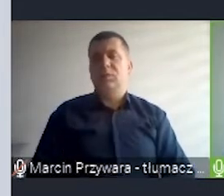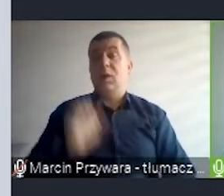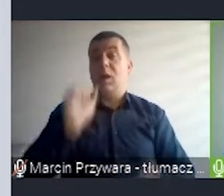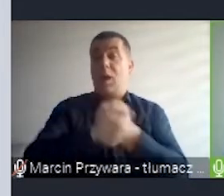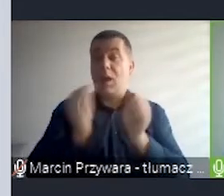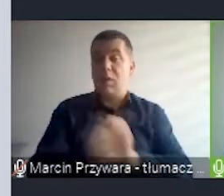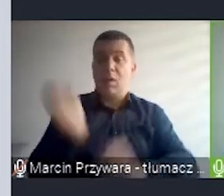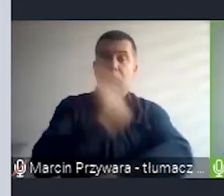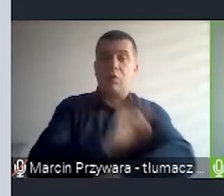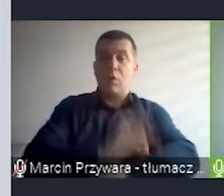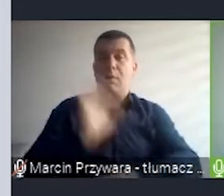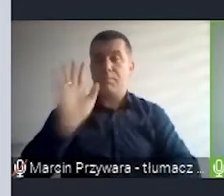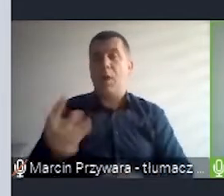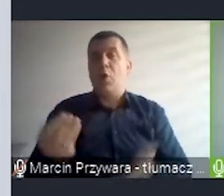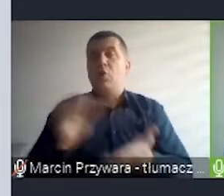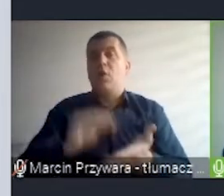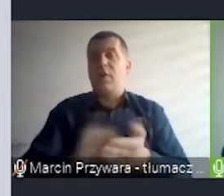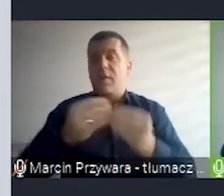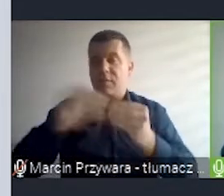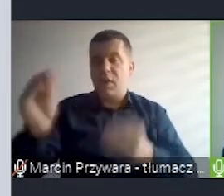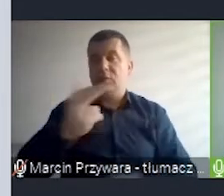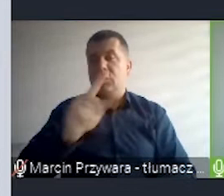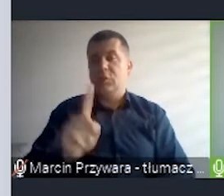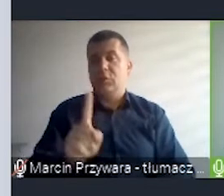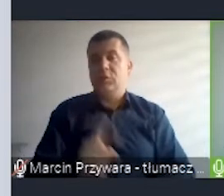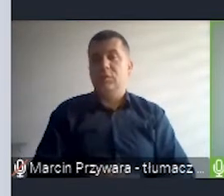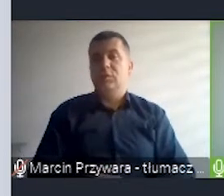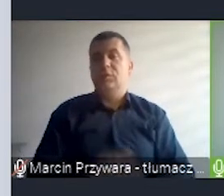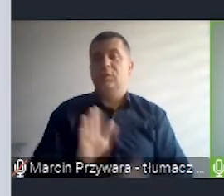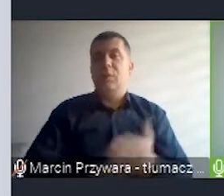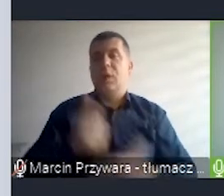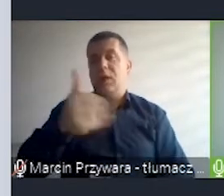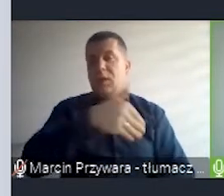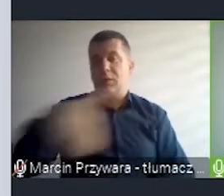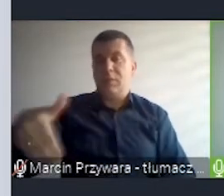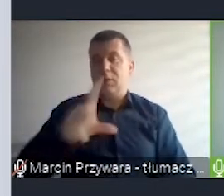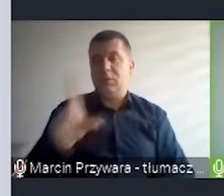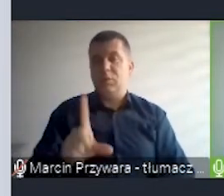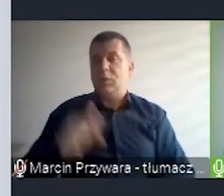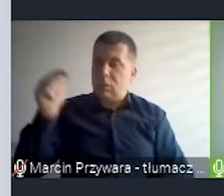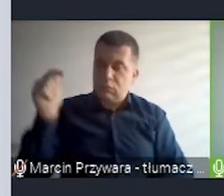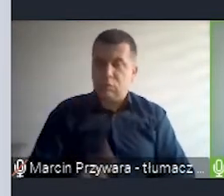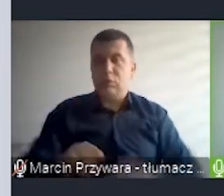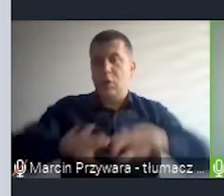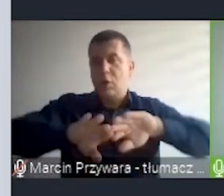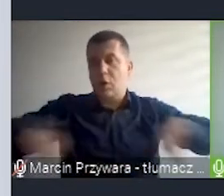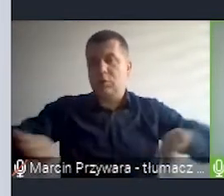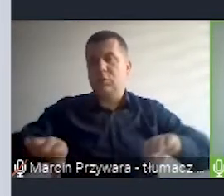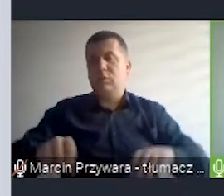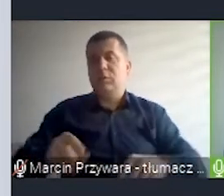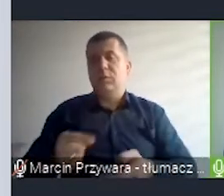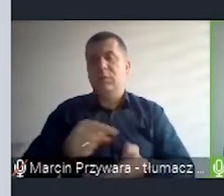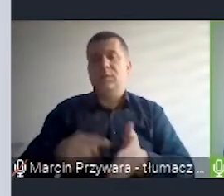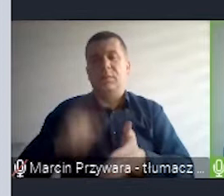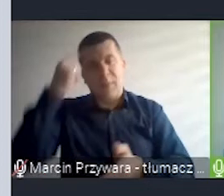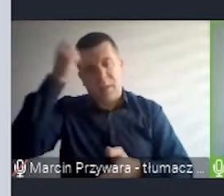albo projekty, które mają dofinansowania więcej niż, i tu na przykład 1 000 000 złotych, muszą na odrębnym nośniku